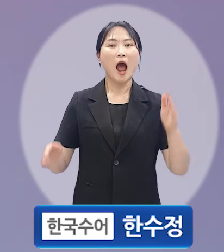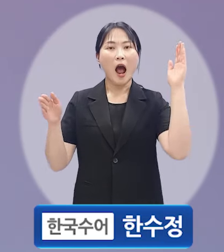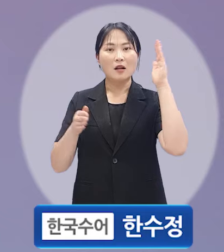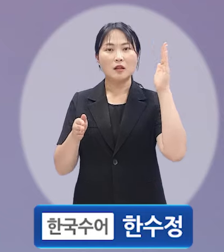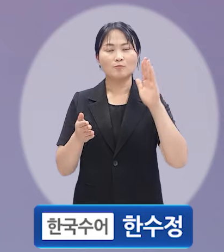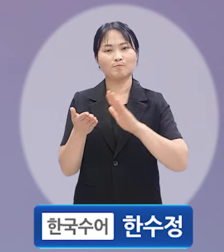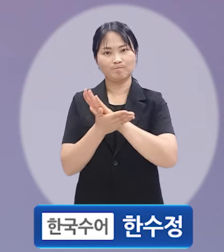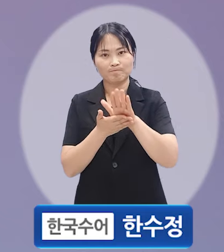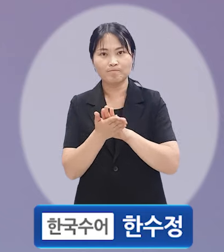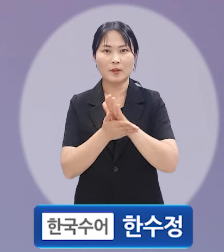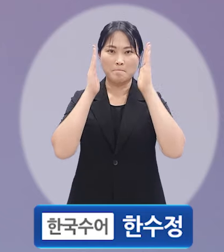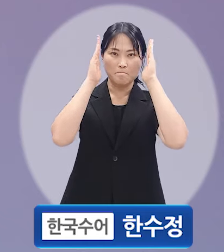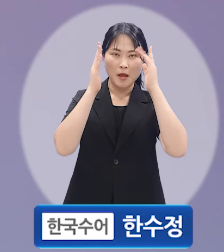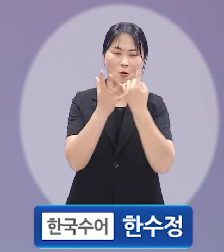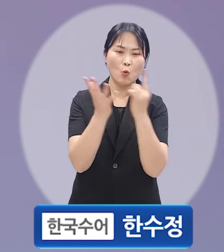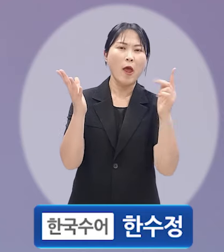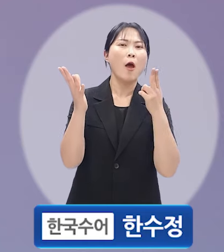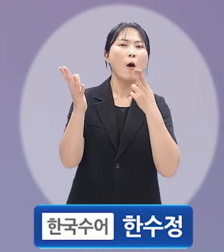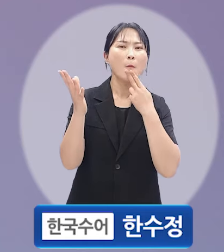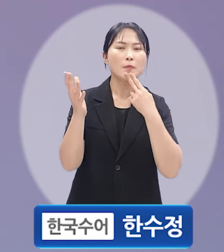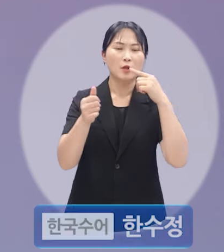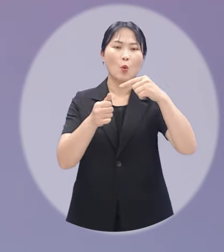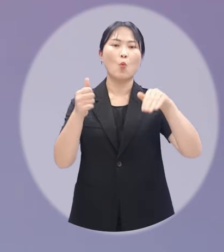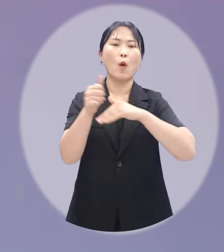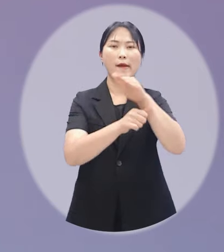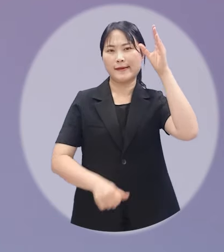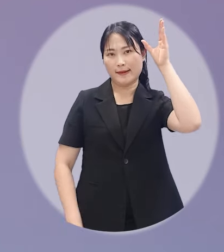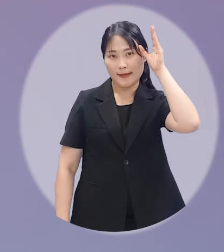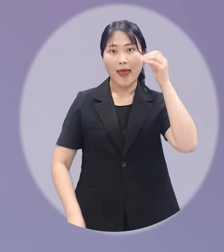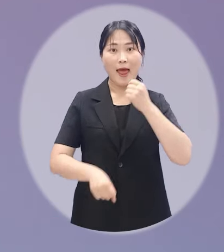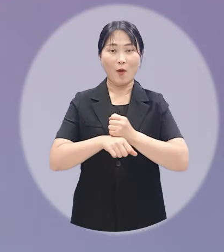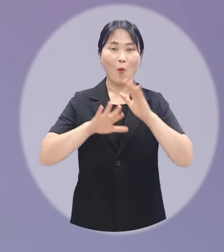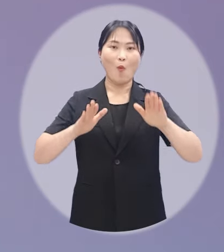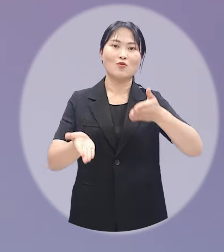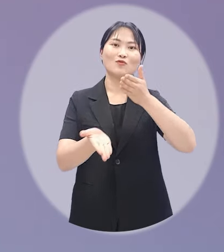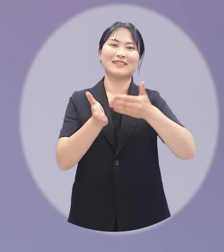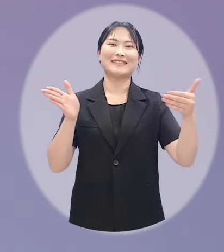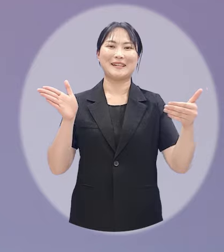교육 환경이 더 확대될 수 있기를 기대하면서 저는